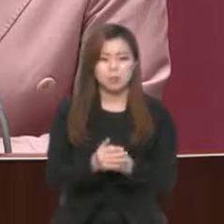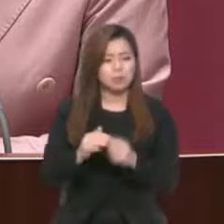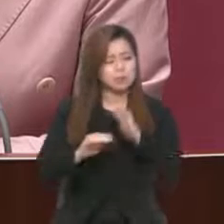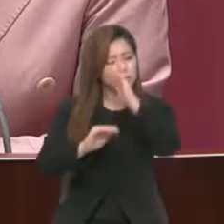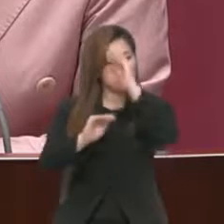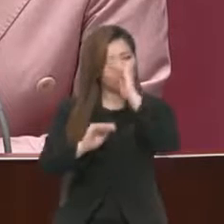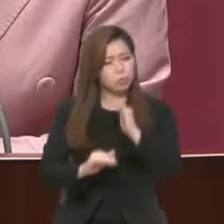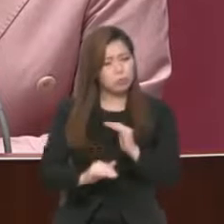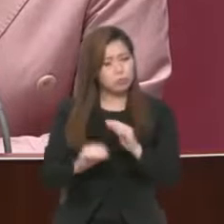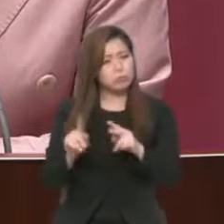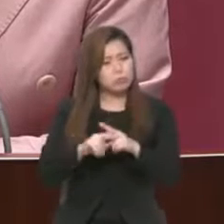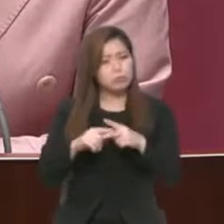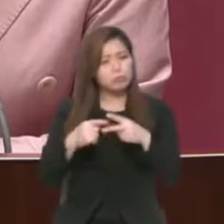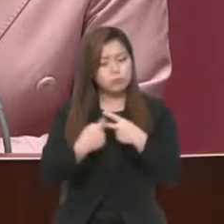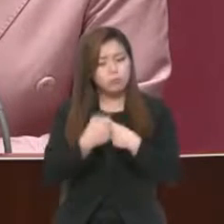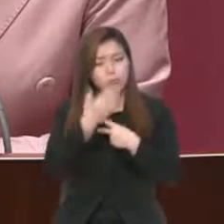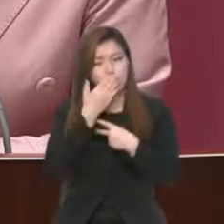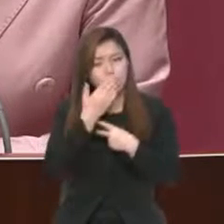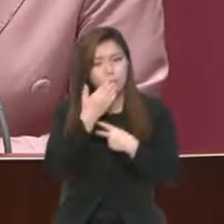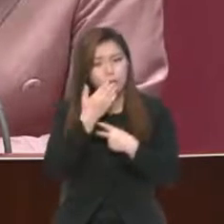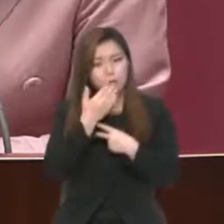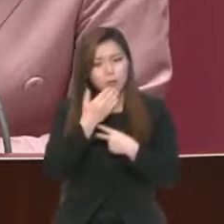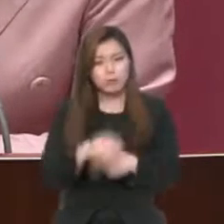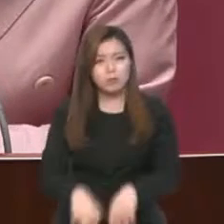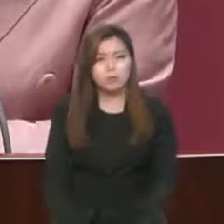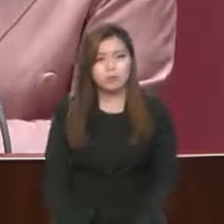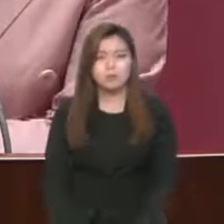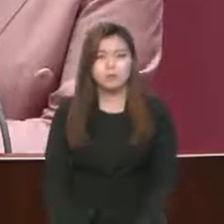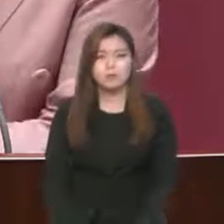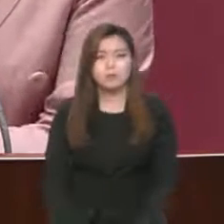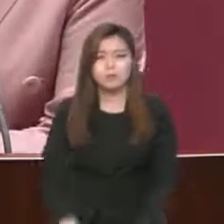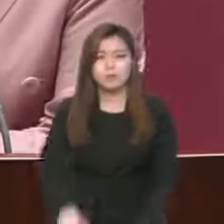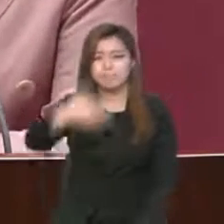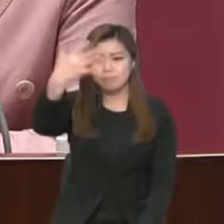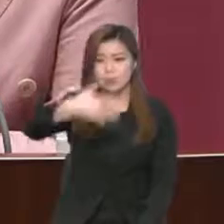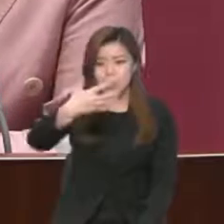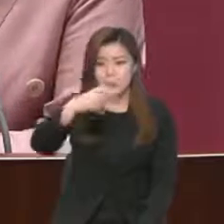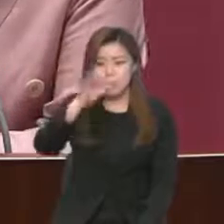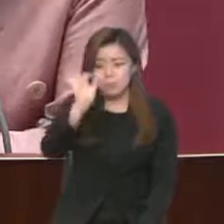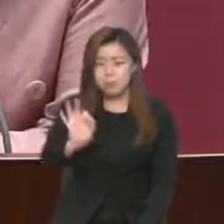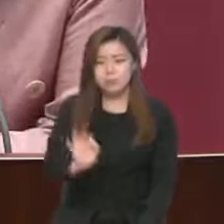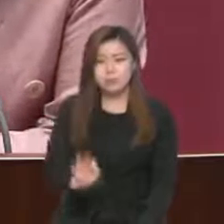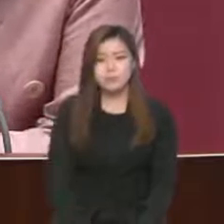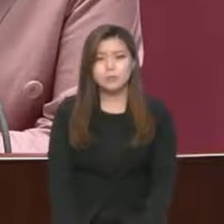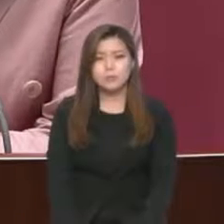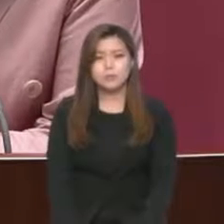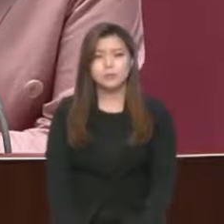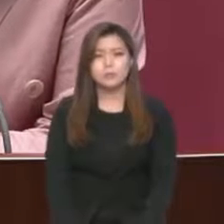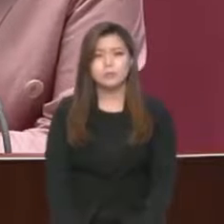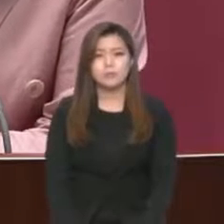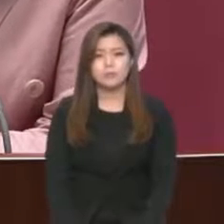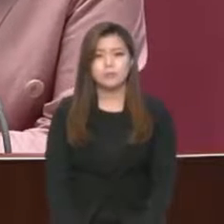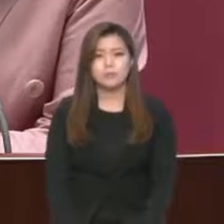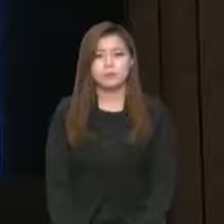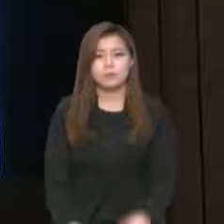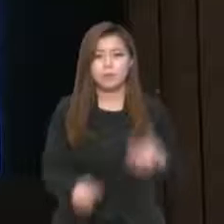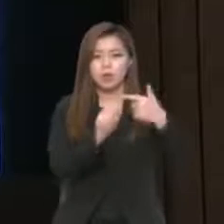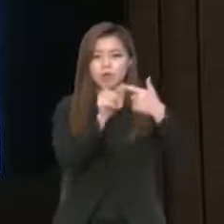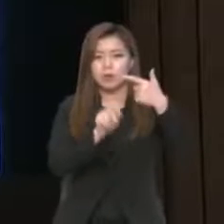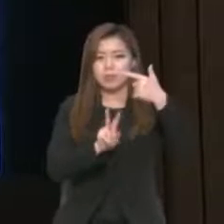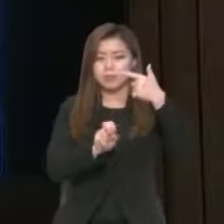되지 않습니까? 그렇지 않습니다. 그것이 바로 PPT 화면 보시겠습니다. 여기 보면 6월